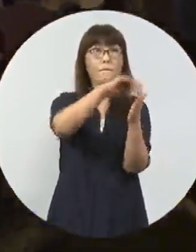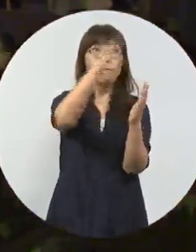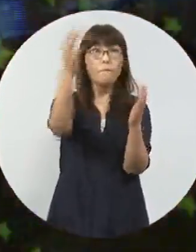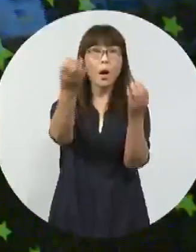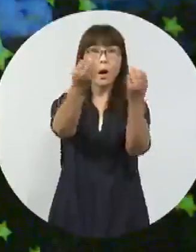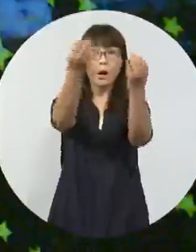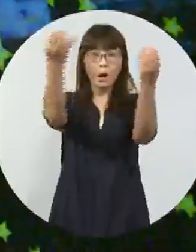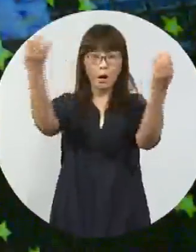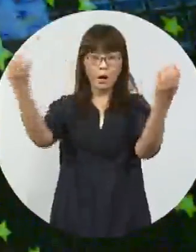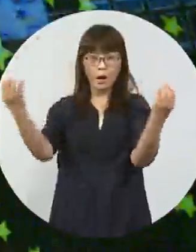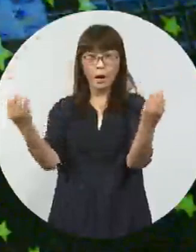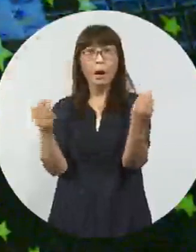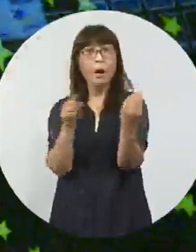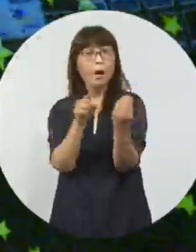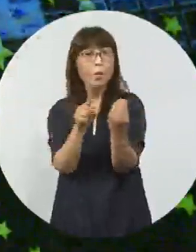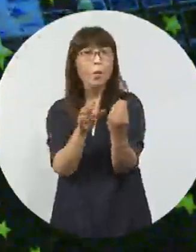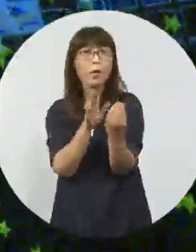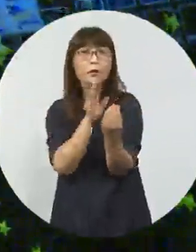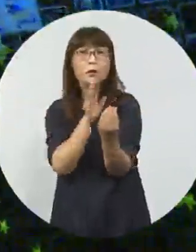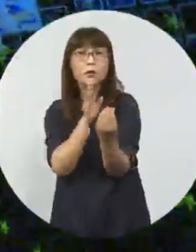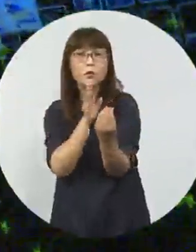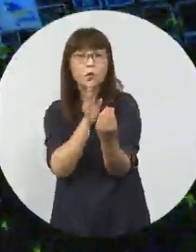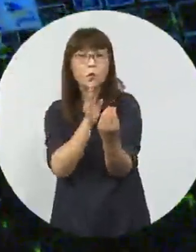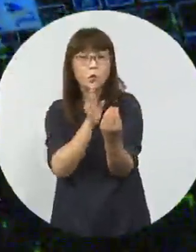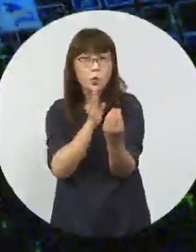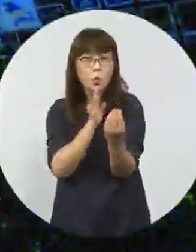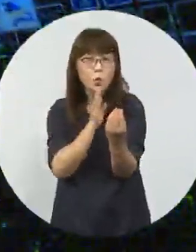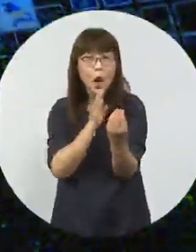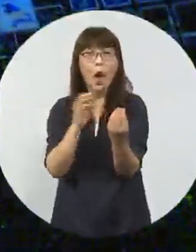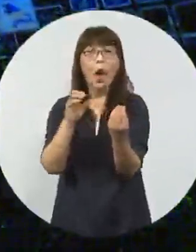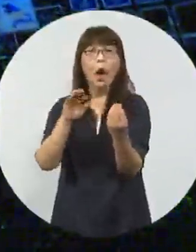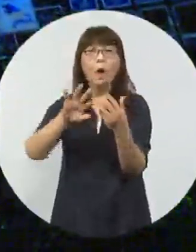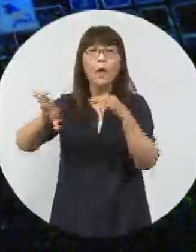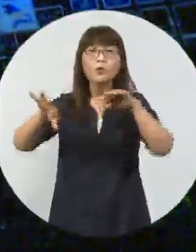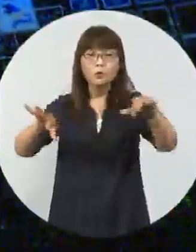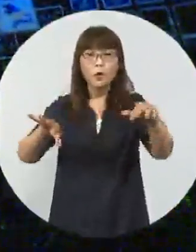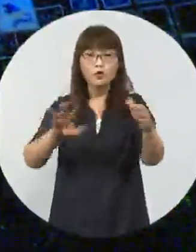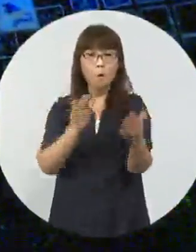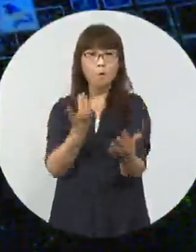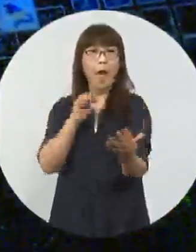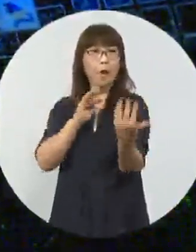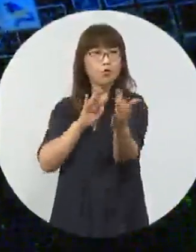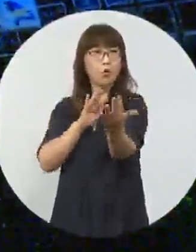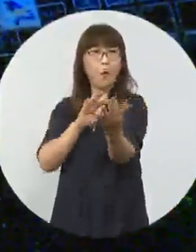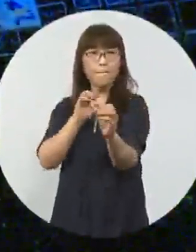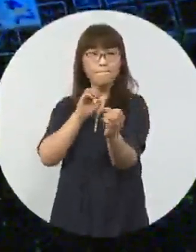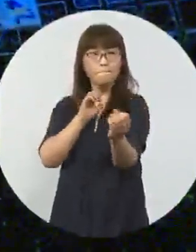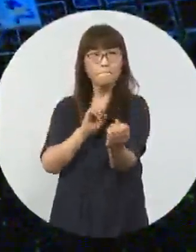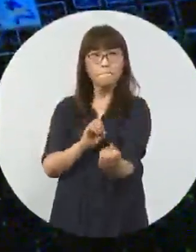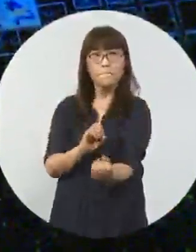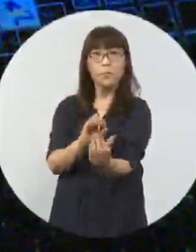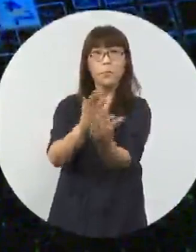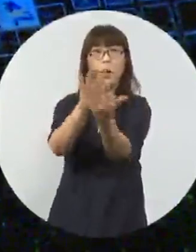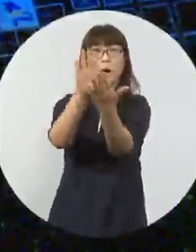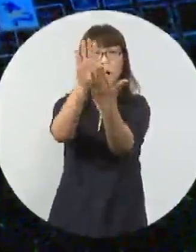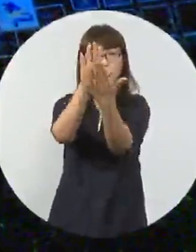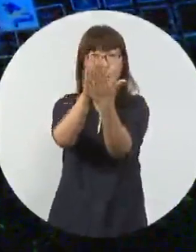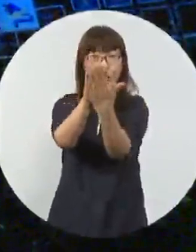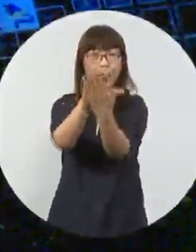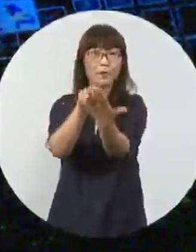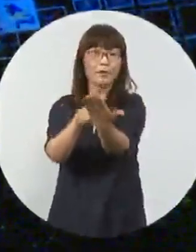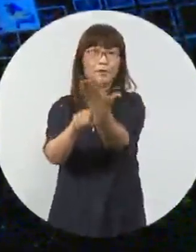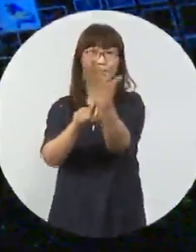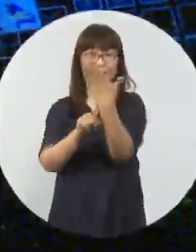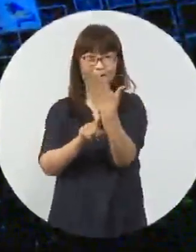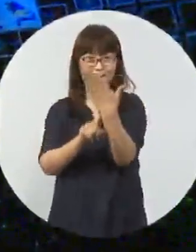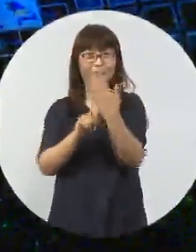ね。あれね、実は分かれてるんです。前と後ろで、それが分かれてないよってくっついてるように見せか